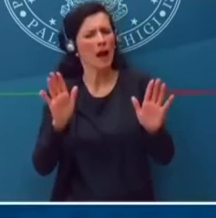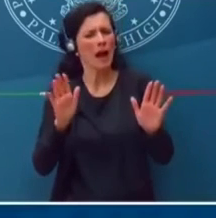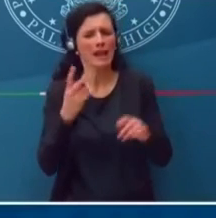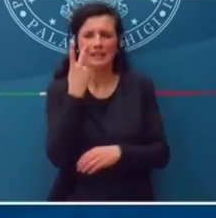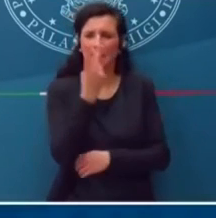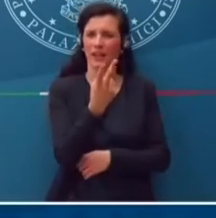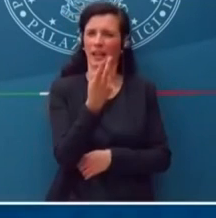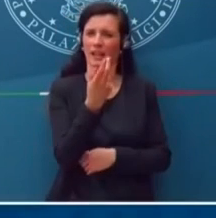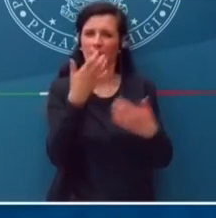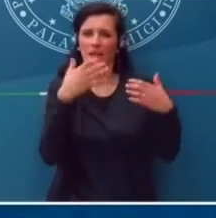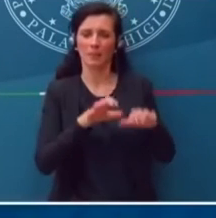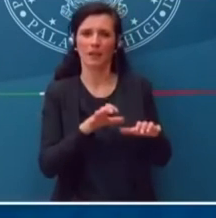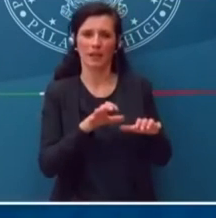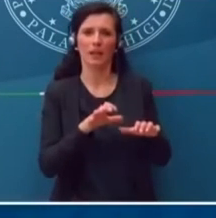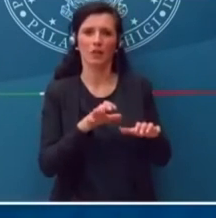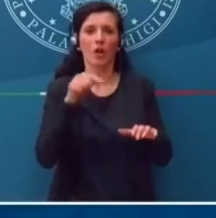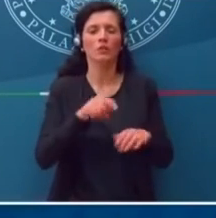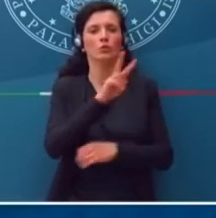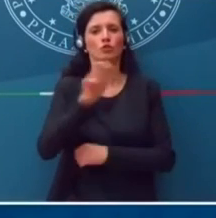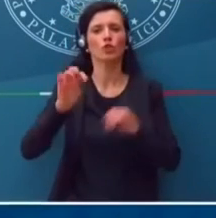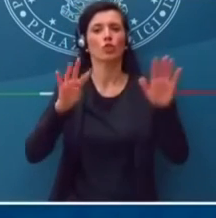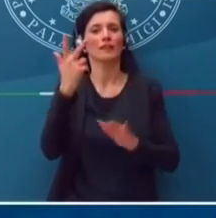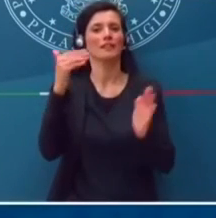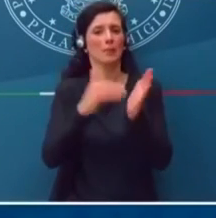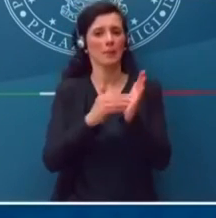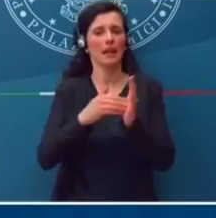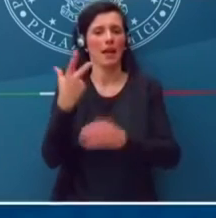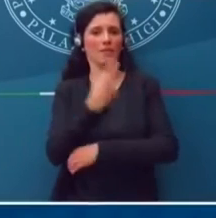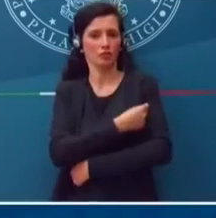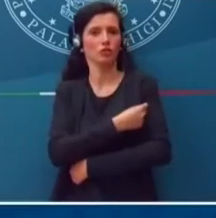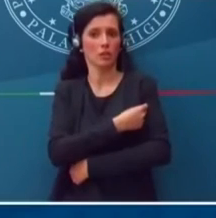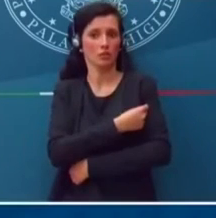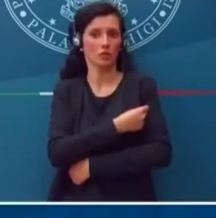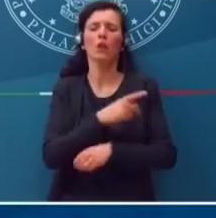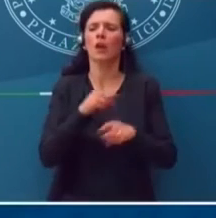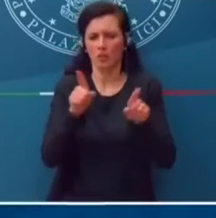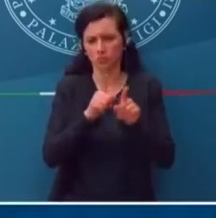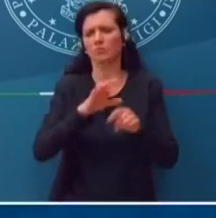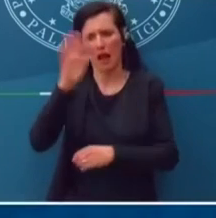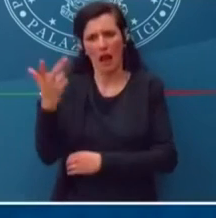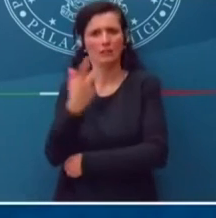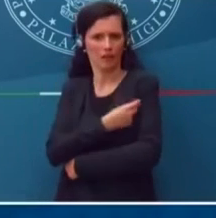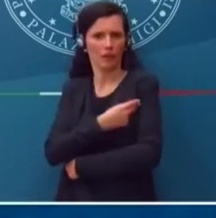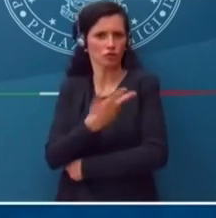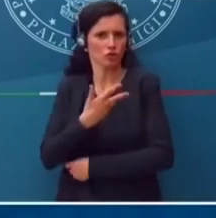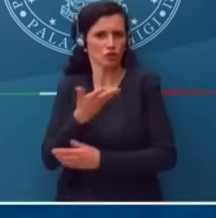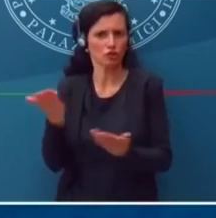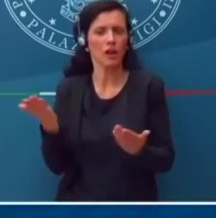Perché oggi siamo ritornati, come dicevo, a 293.000 vaccinazioni, di cui ovviamente anche altri vaccini. Per cui,